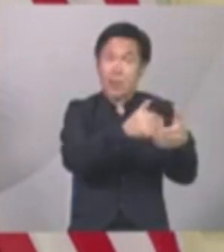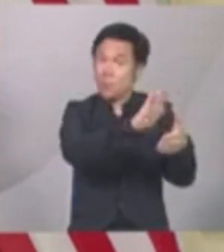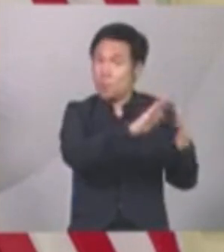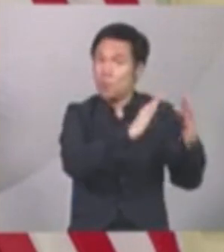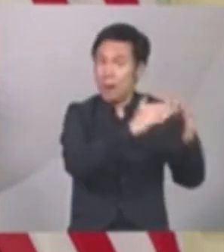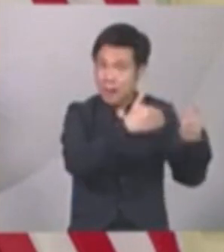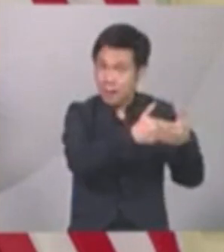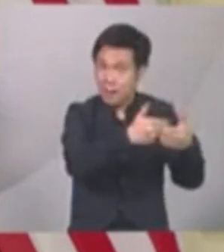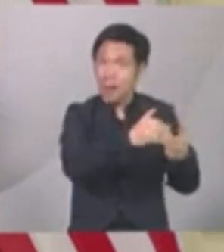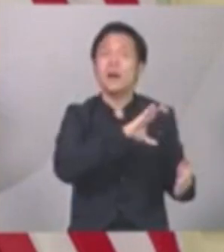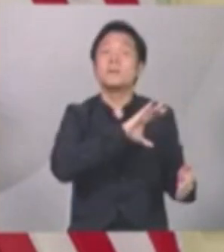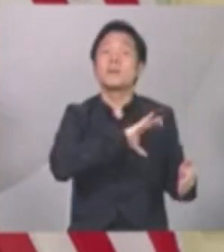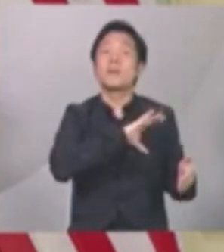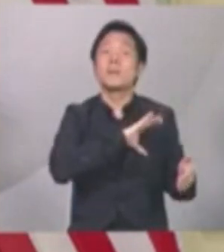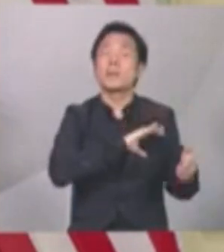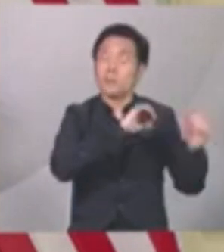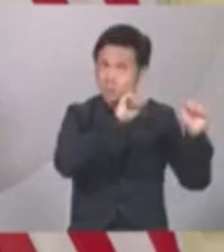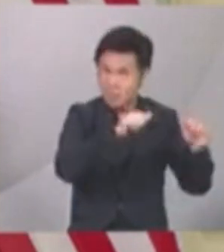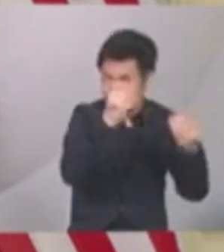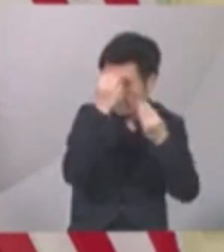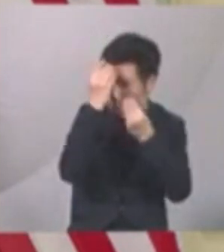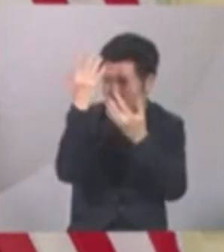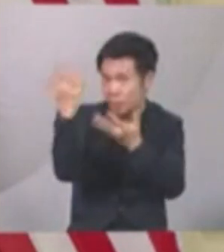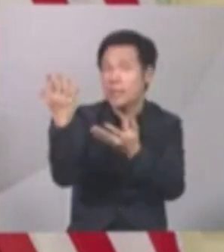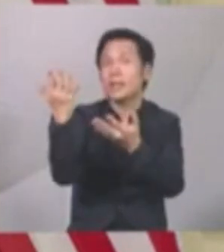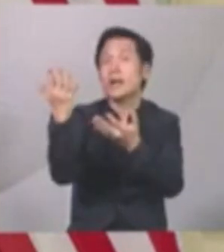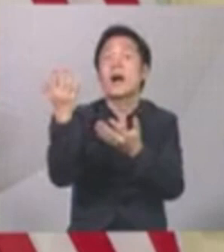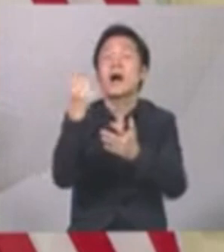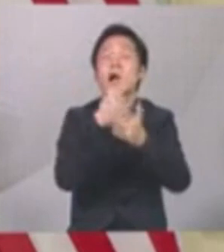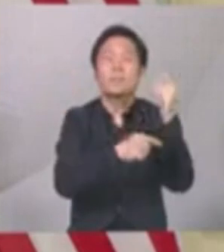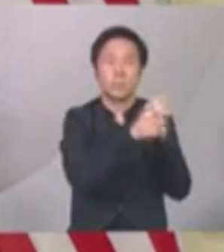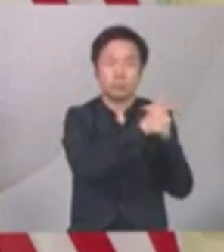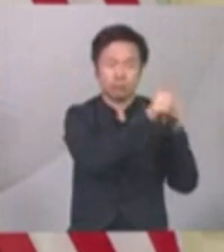mereka, untuk memaklumkan dan memberikan detail tentang diri mereka.